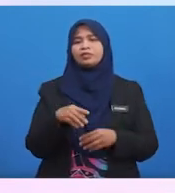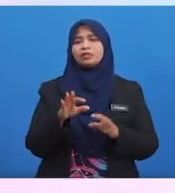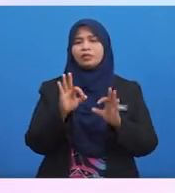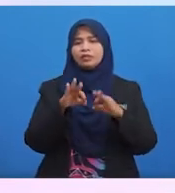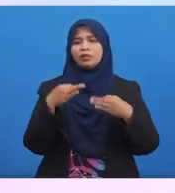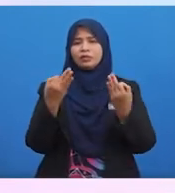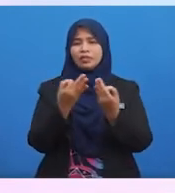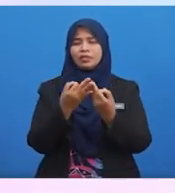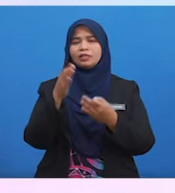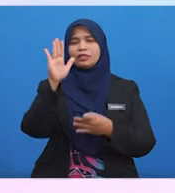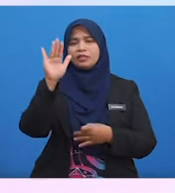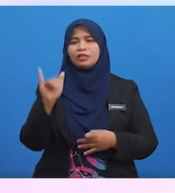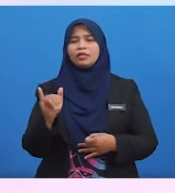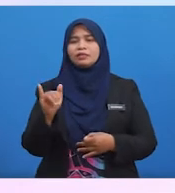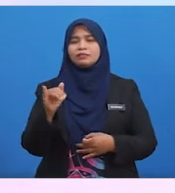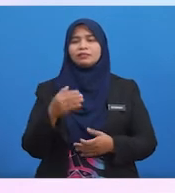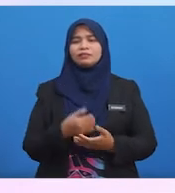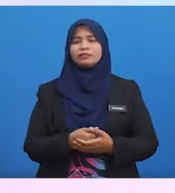sebuah keluarga yang